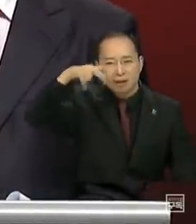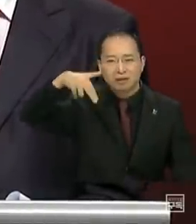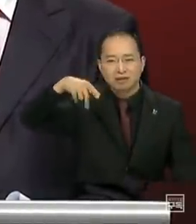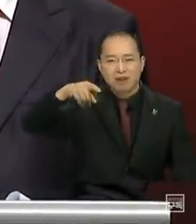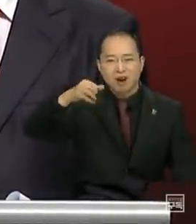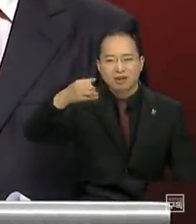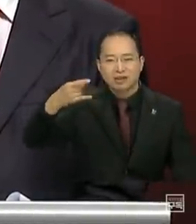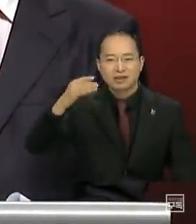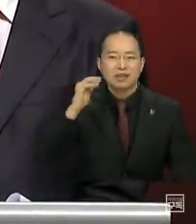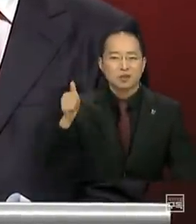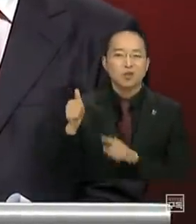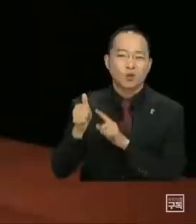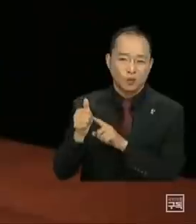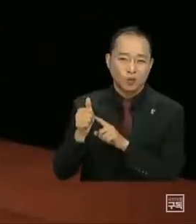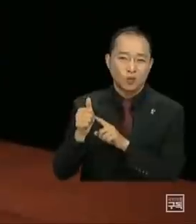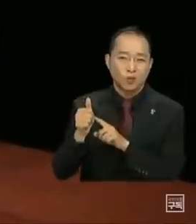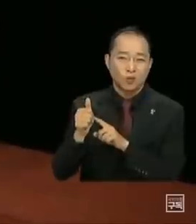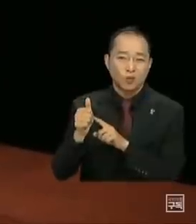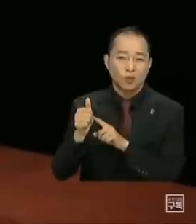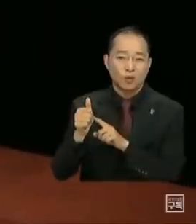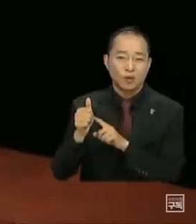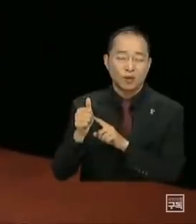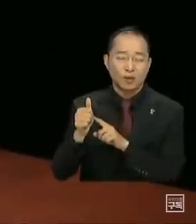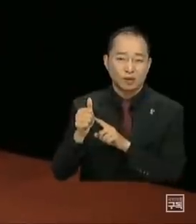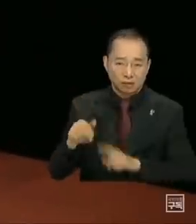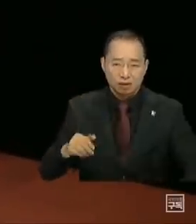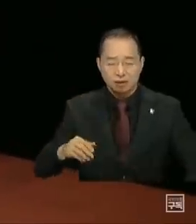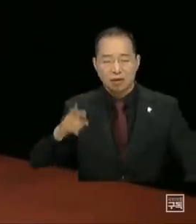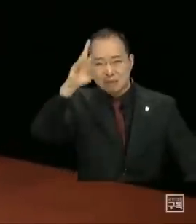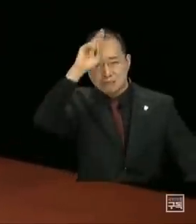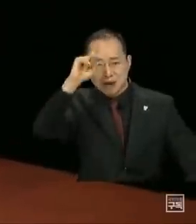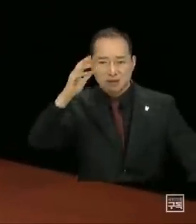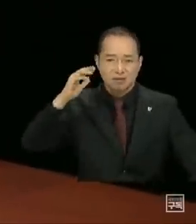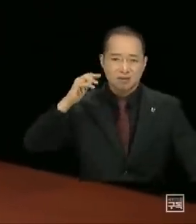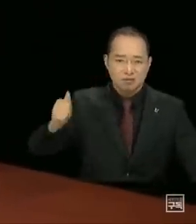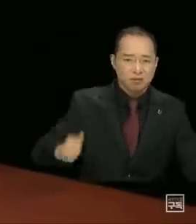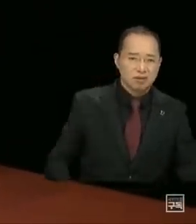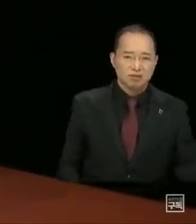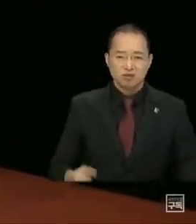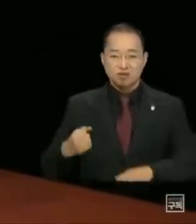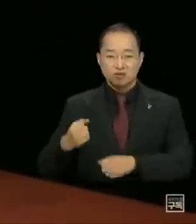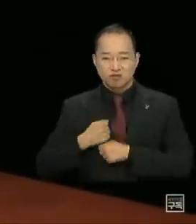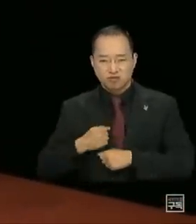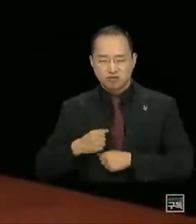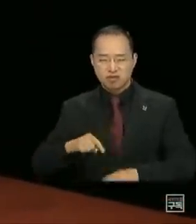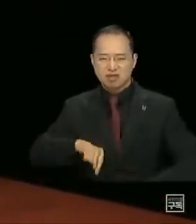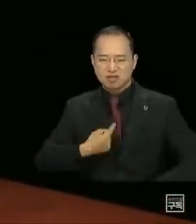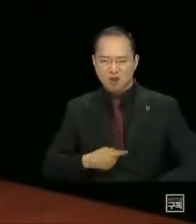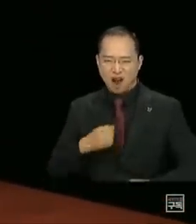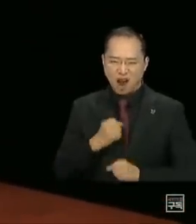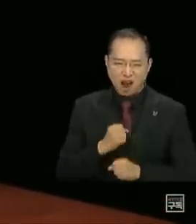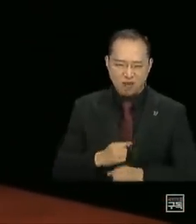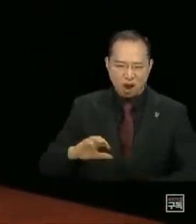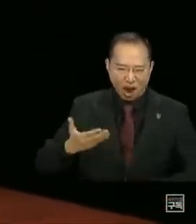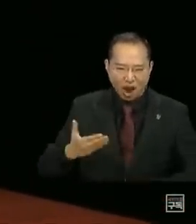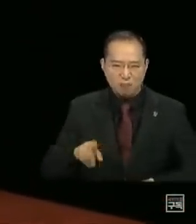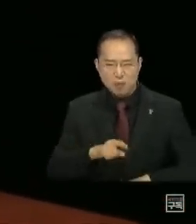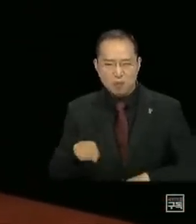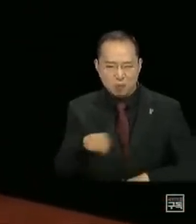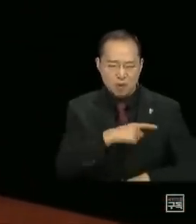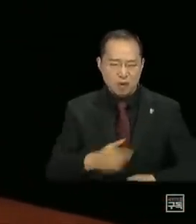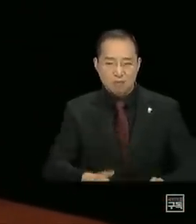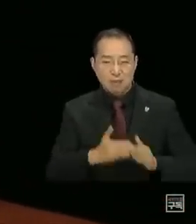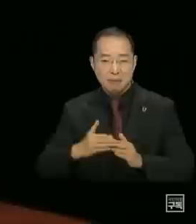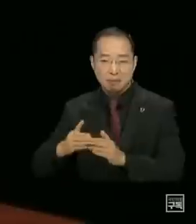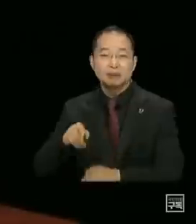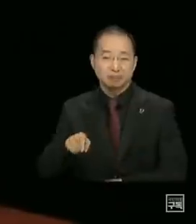대통령께서 자주국방을 내세우고 국방과학연구소를 지금 유성에 지금 두고 있지 않습니까? 네.